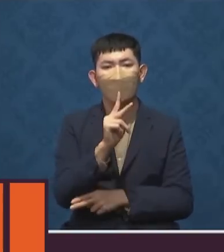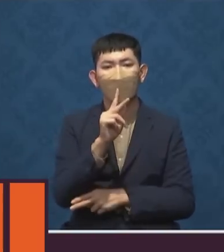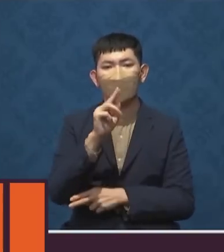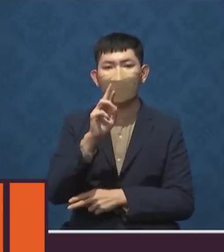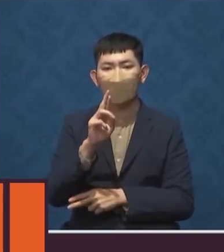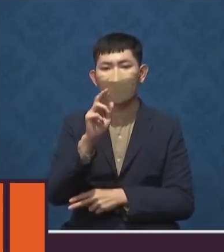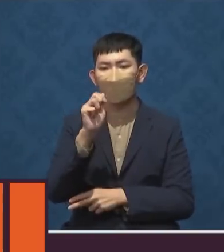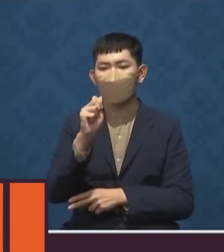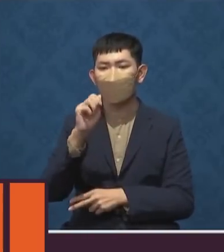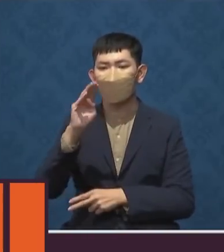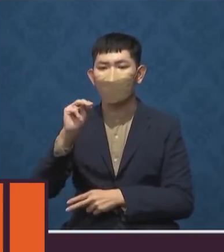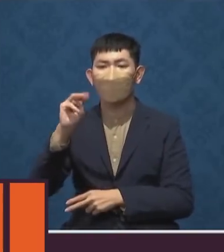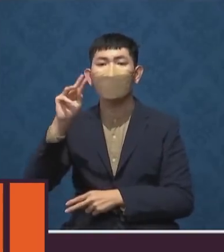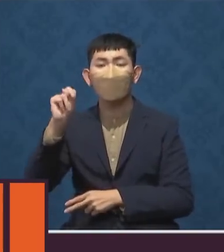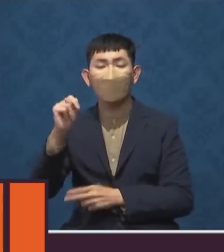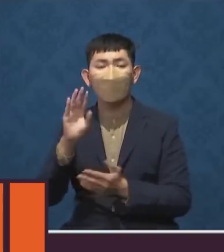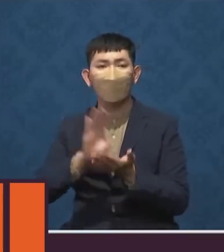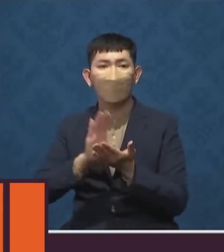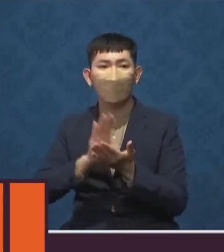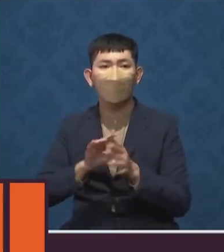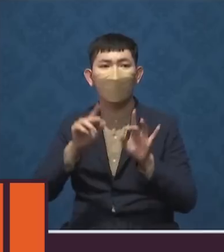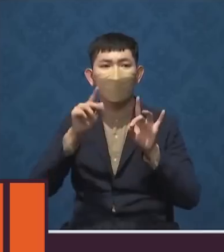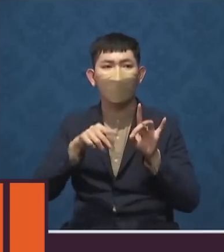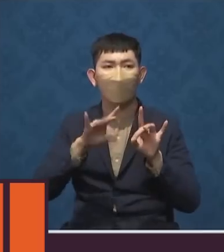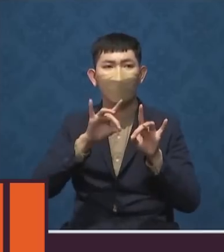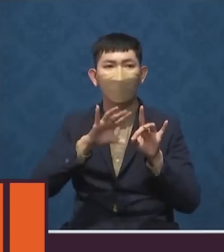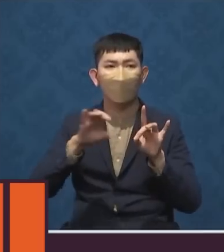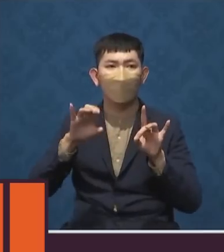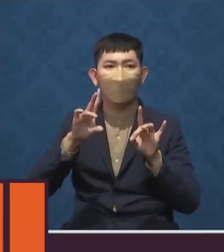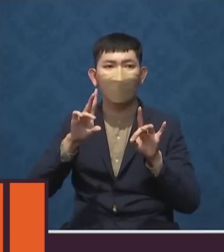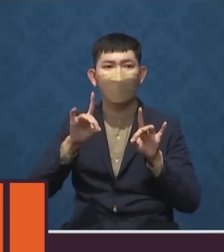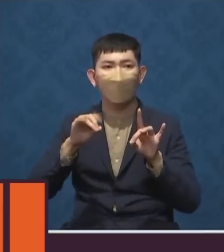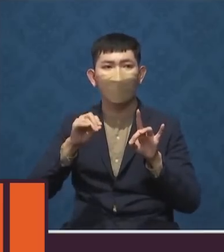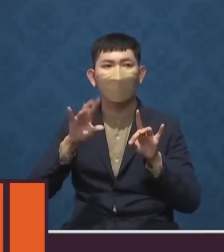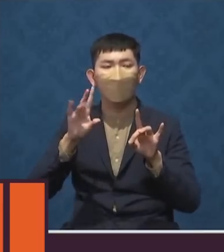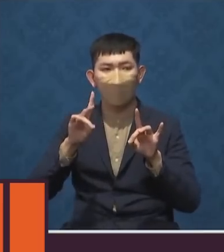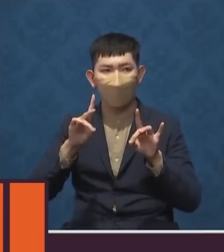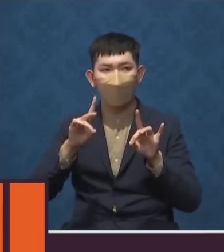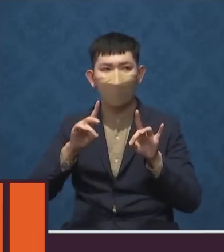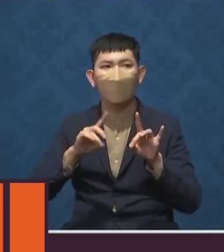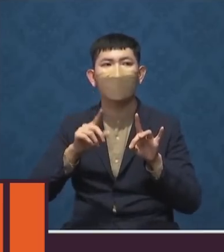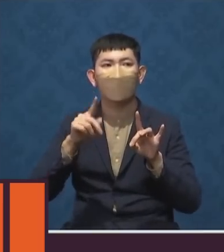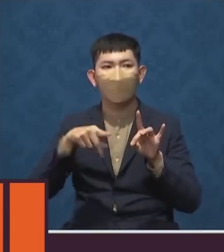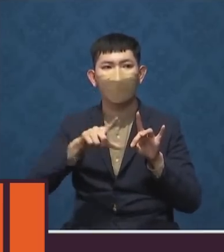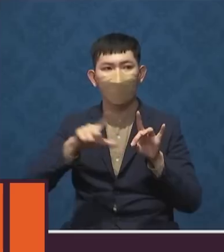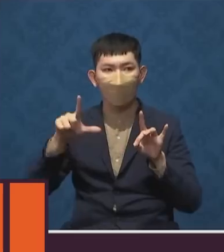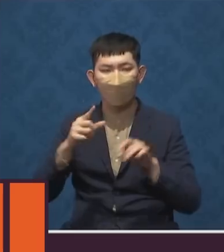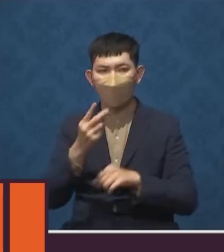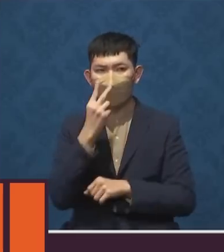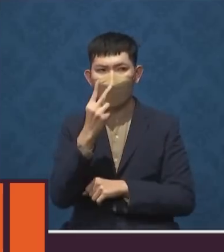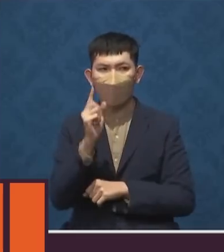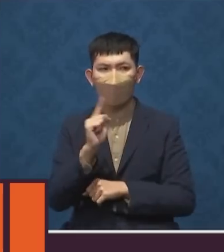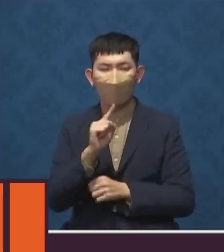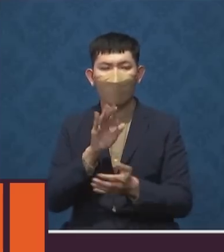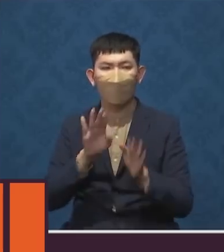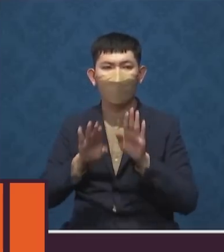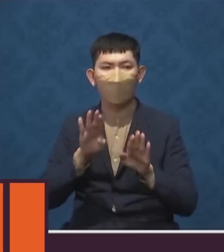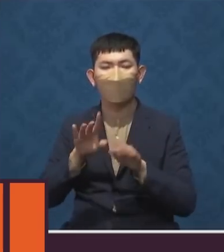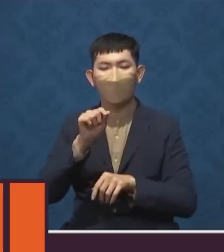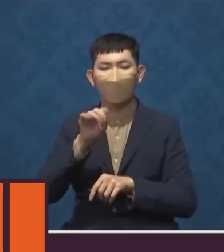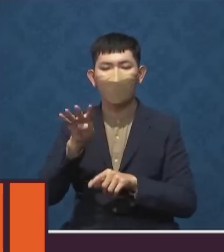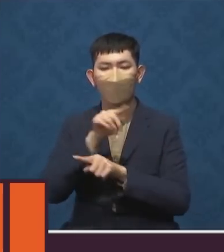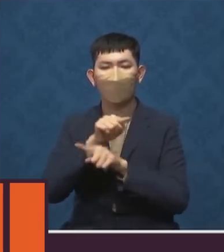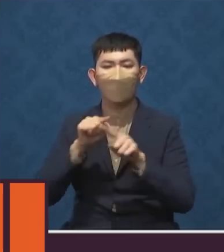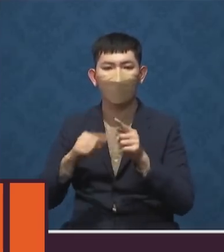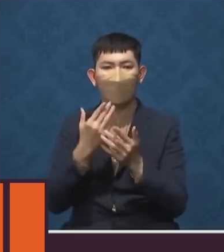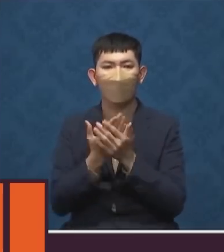ที่ขรบงปรา์ปีนี้ 7,867 ลานบาท สูงสรเปดับ 1 จาก 28 หนวยงานและคิเป็ 24 เปอเซ็นต์ ของงบปราณ์ทั้หมด ข